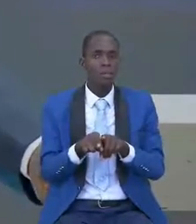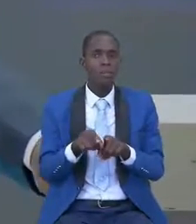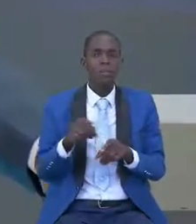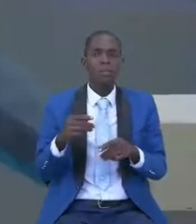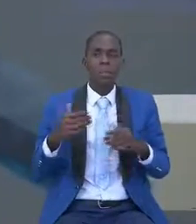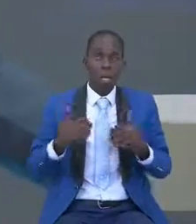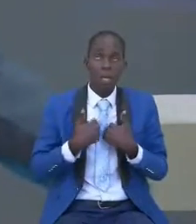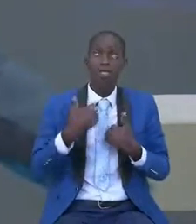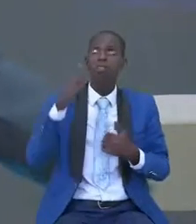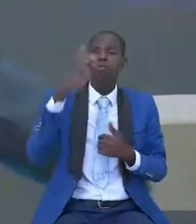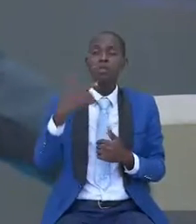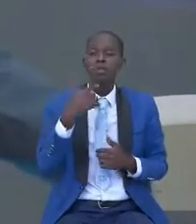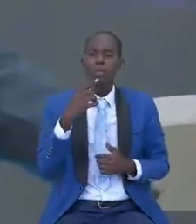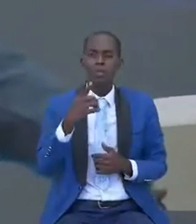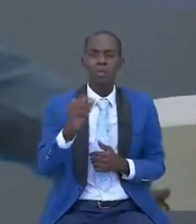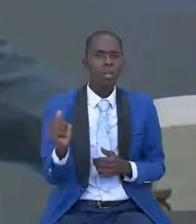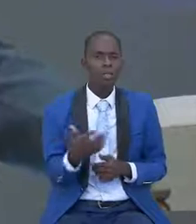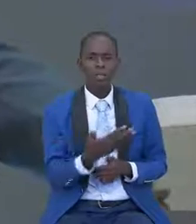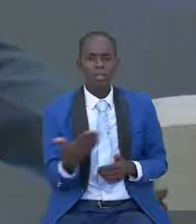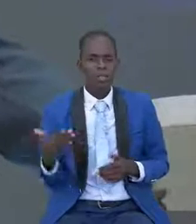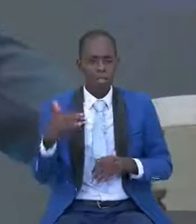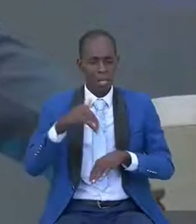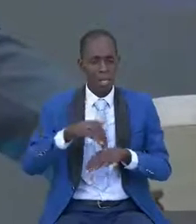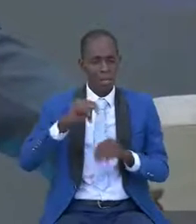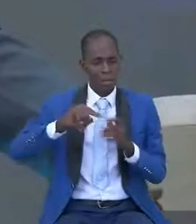quelque chose au début